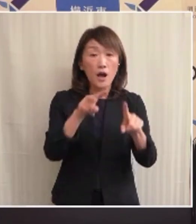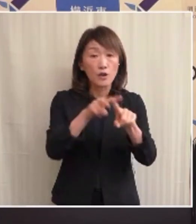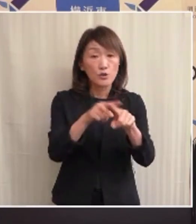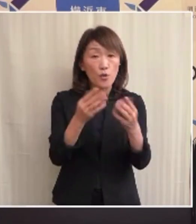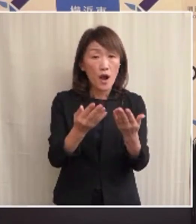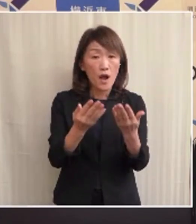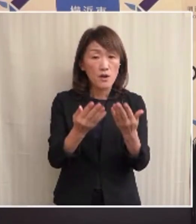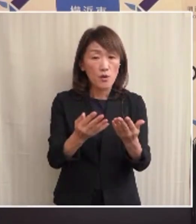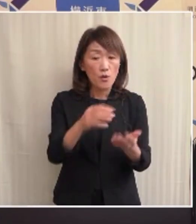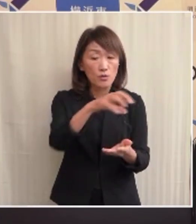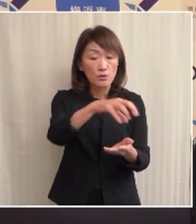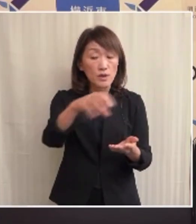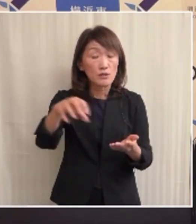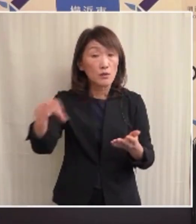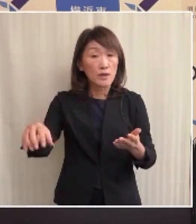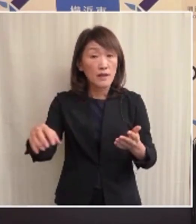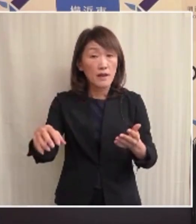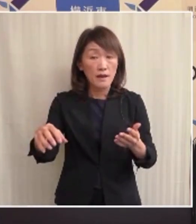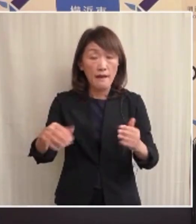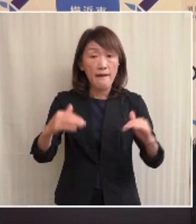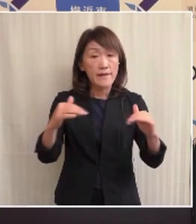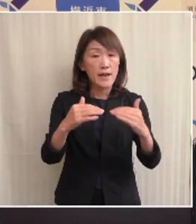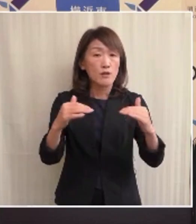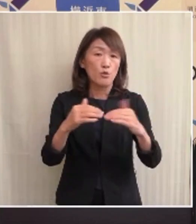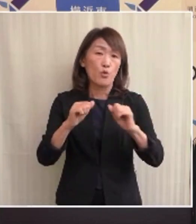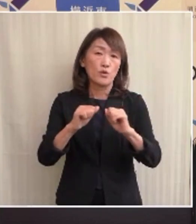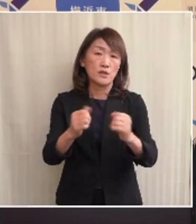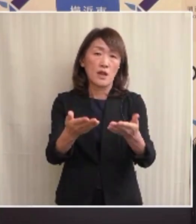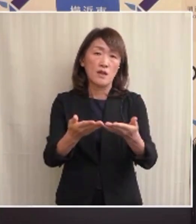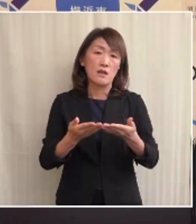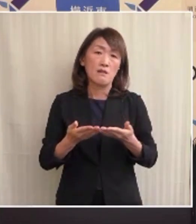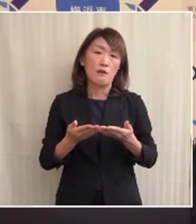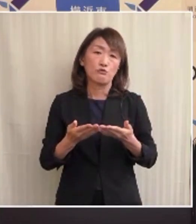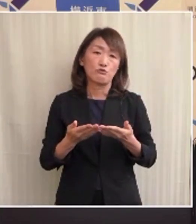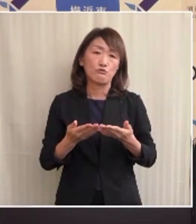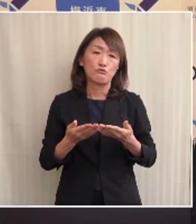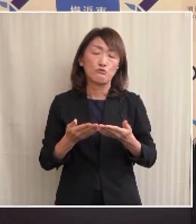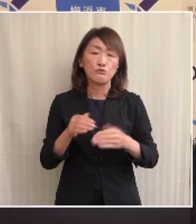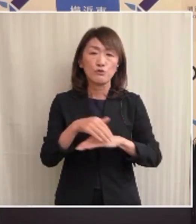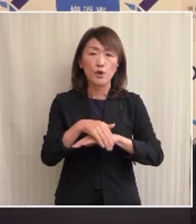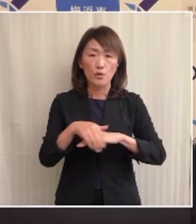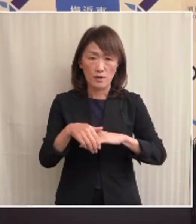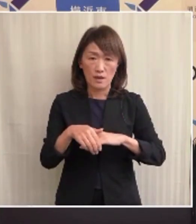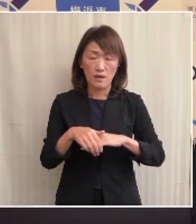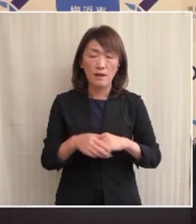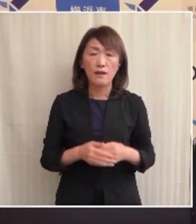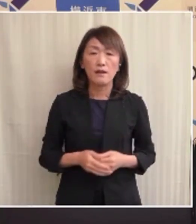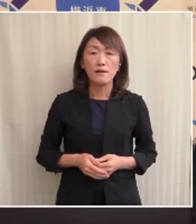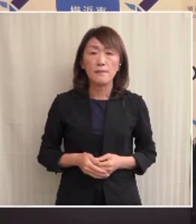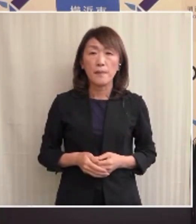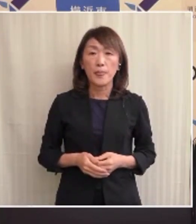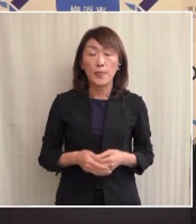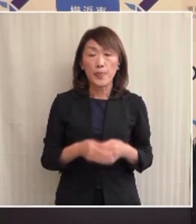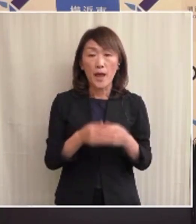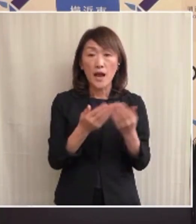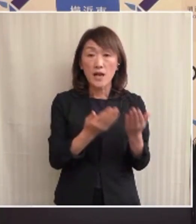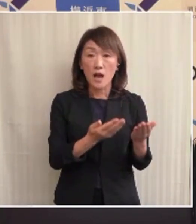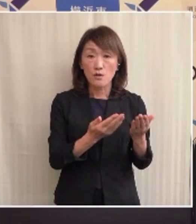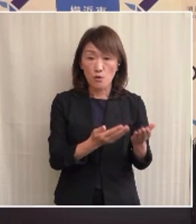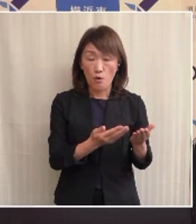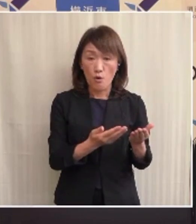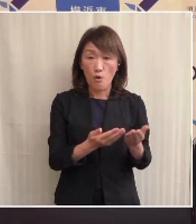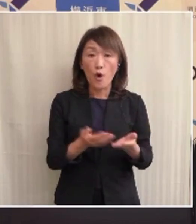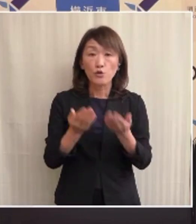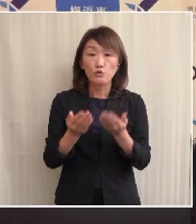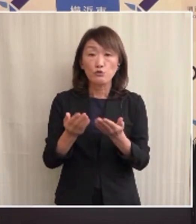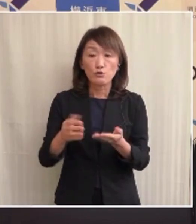学校で検討していただくことになっております。学校スクールゾーン対策